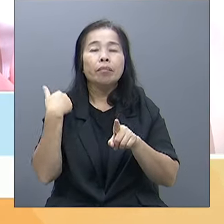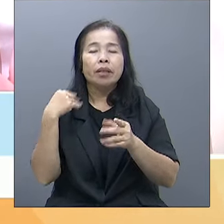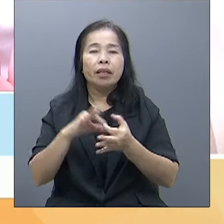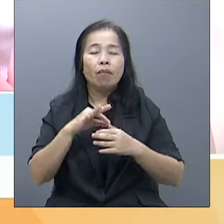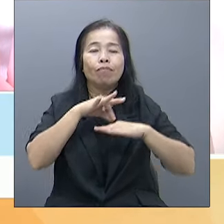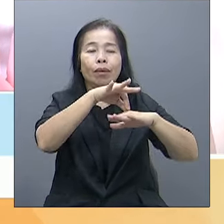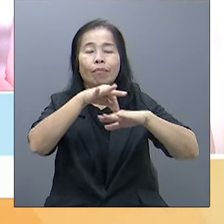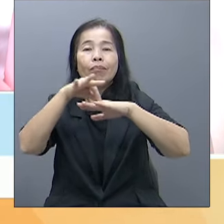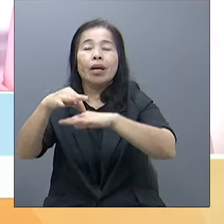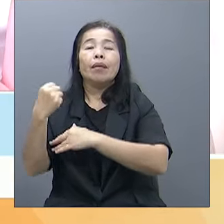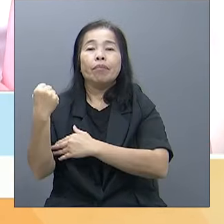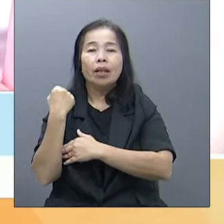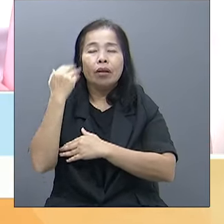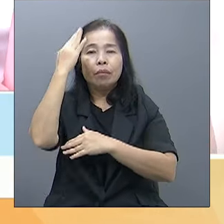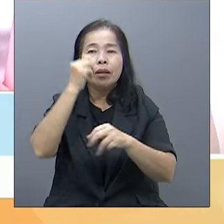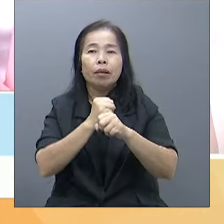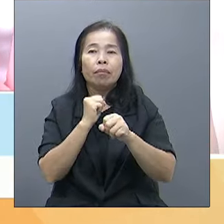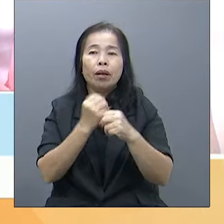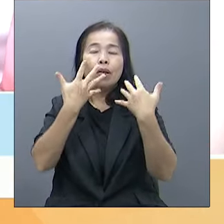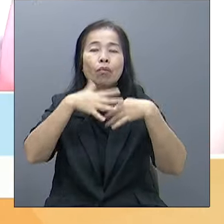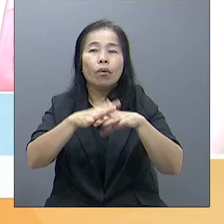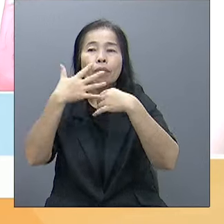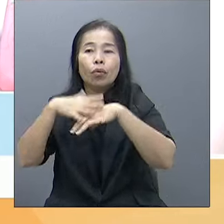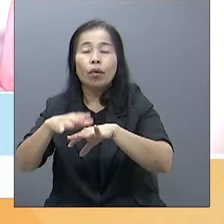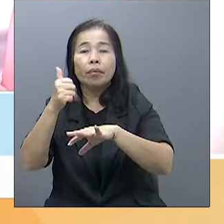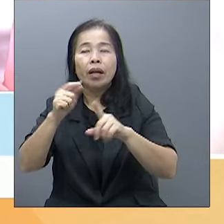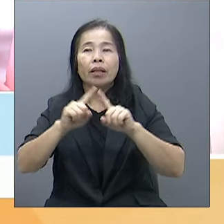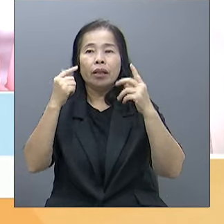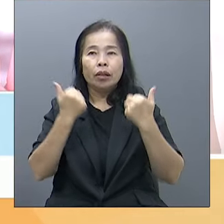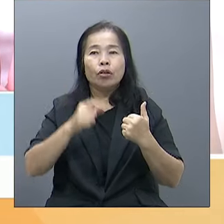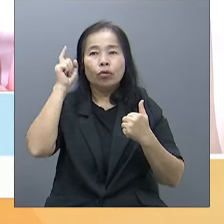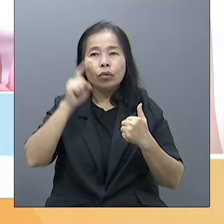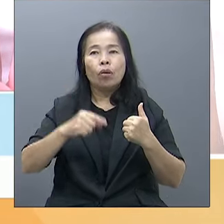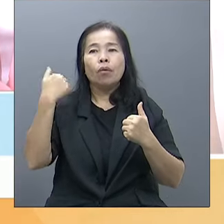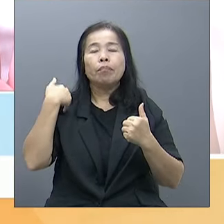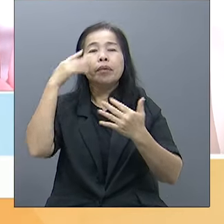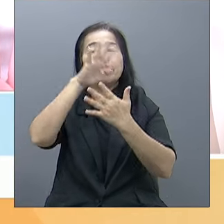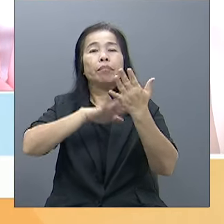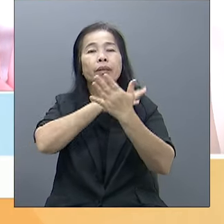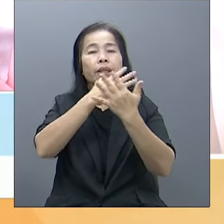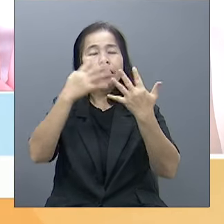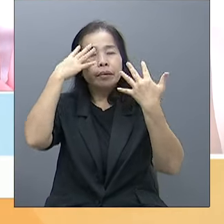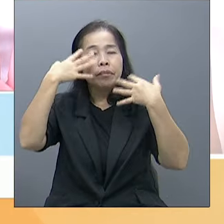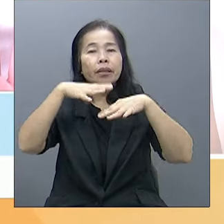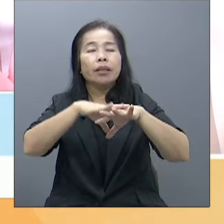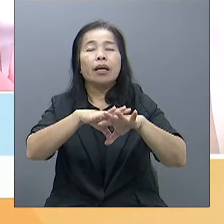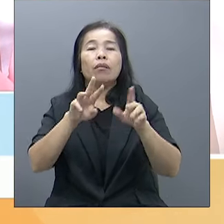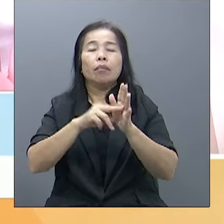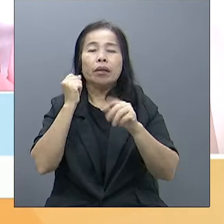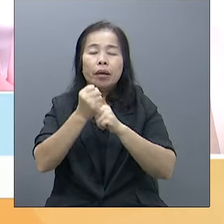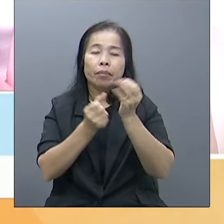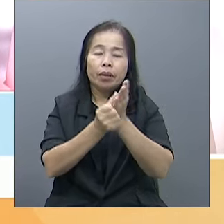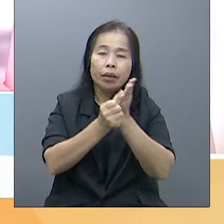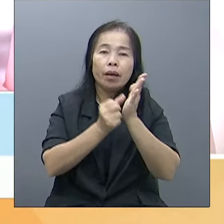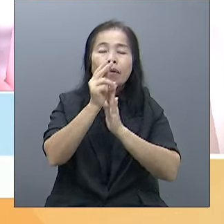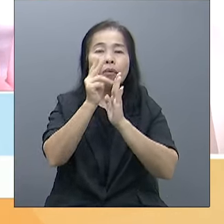าสที่จะทำงานร่วมกันต่อไปได้หลังจากนี้คงต้องมีการประสานงานหารือร่วมกันนะคะเพราะว่าสุดท้ายแล้วการแก้ไขกฎหมายหรือว่าเพื่อเอื้ออำนาจ